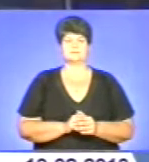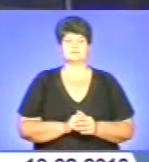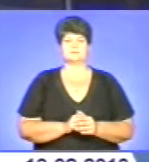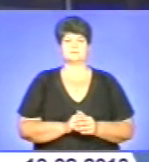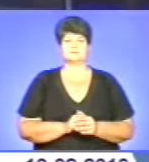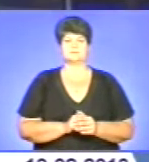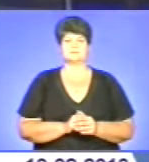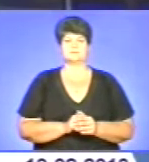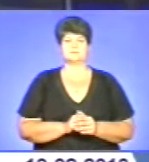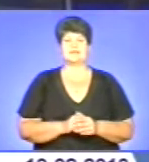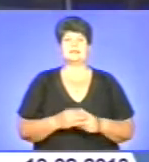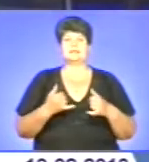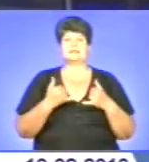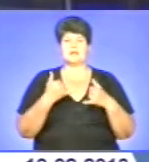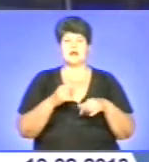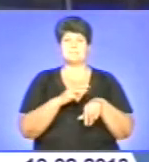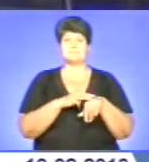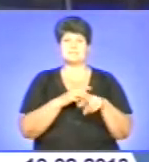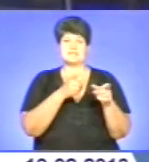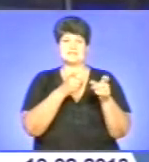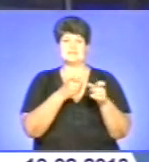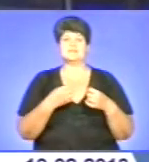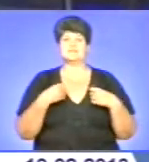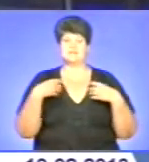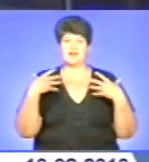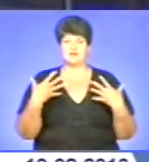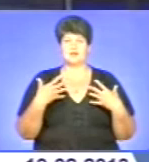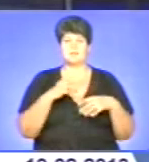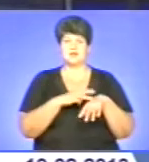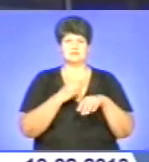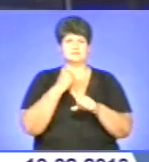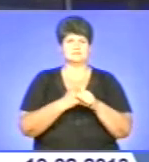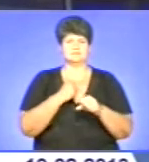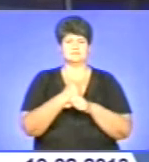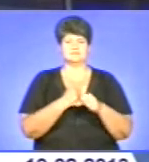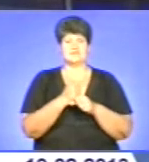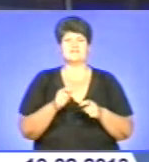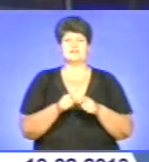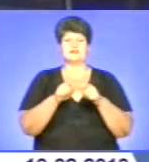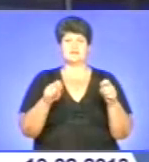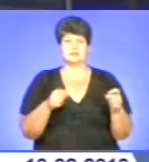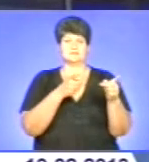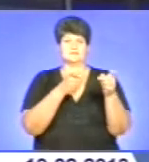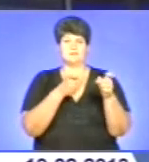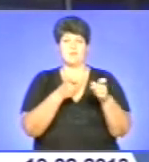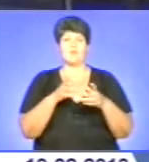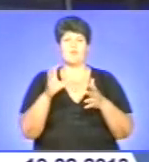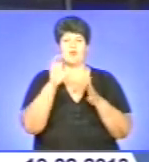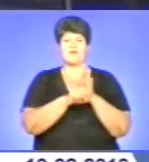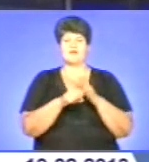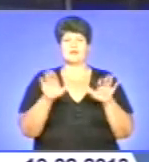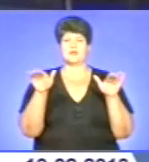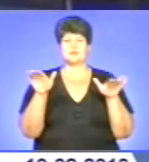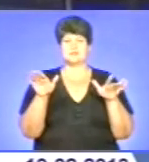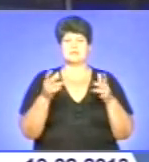міліції для мисливців свято а для міліції робота з відкриттям сезону полювання на панату птицю працівники міліції